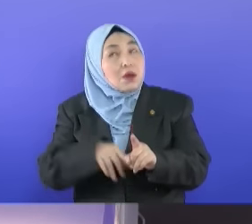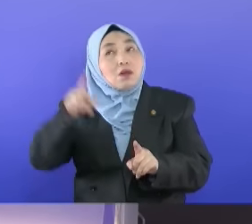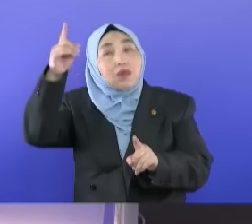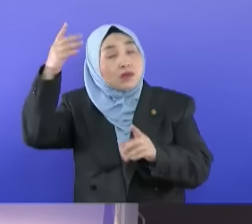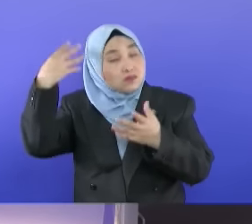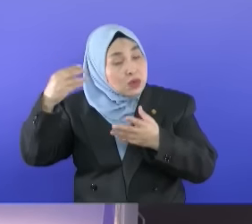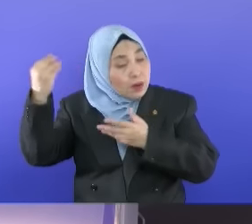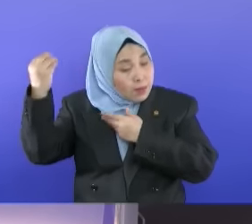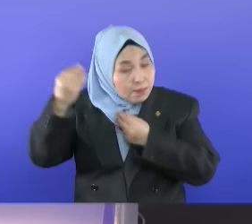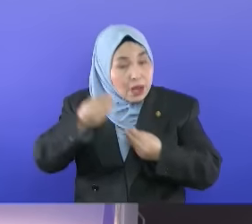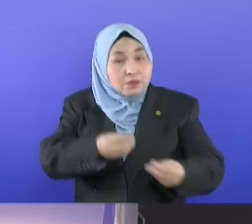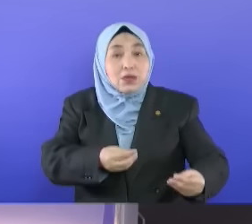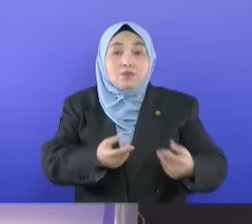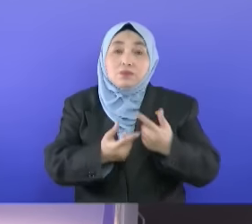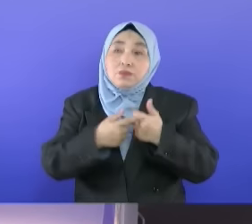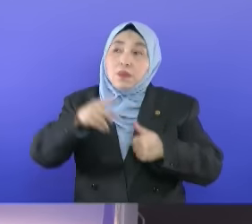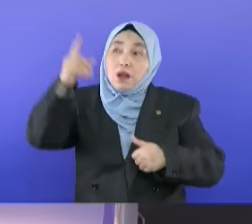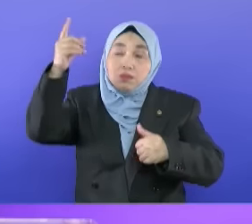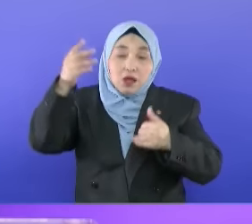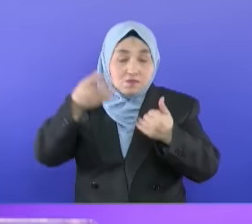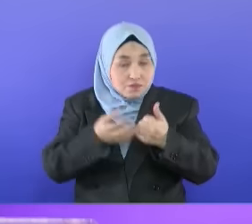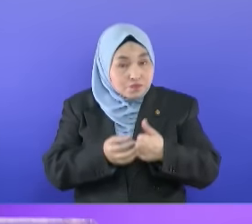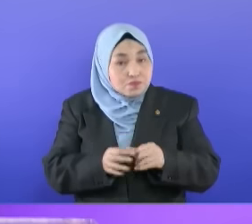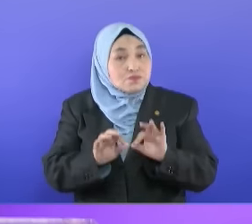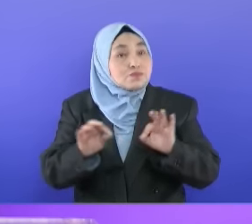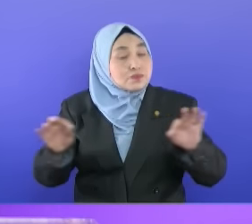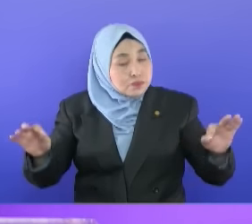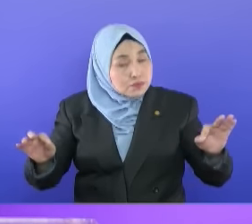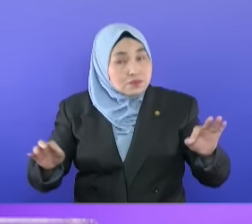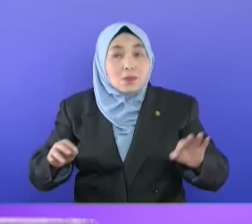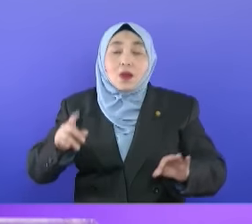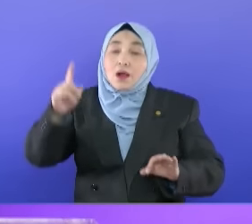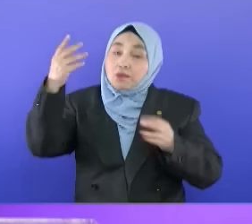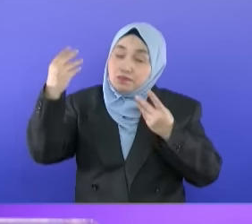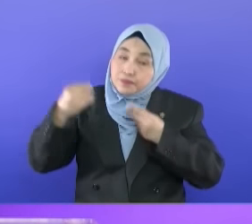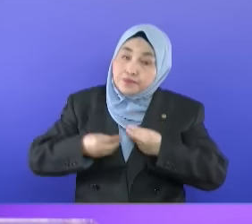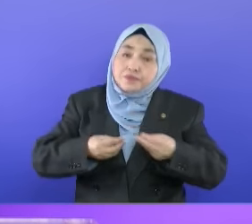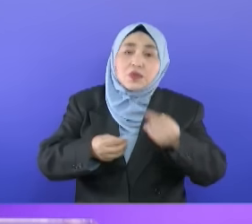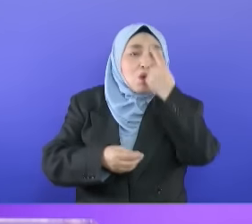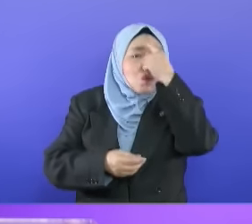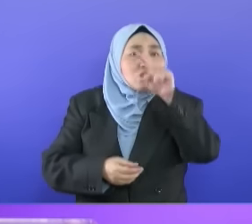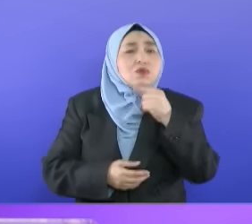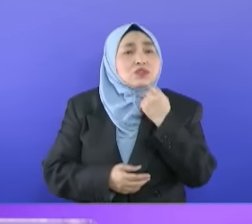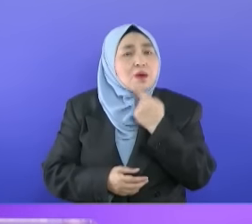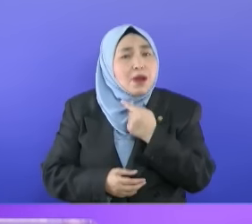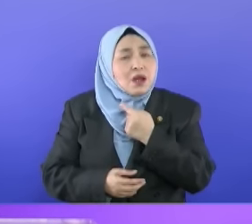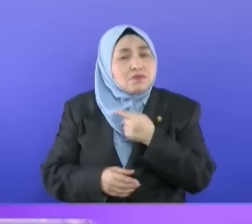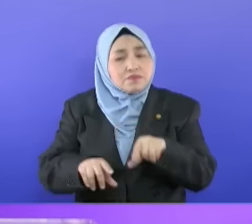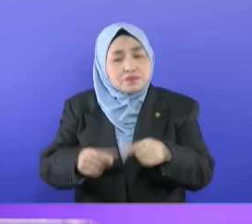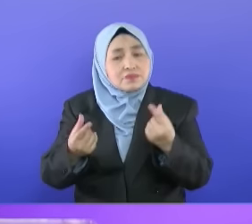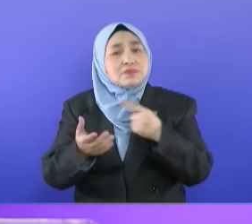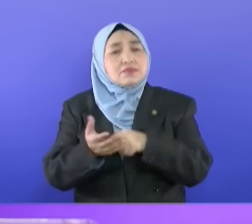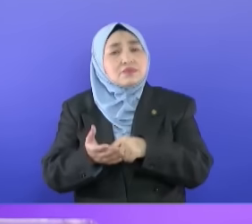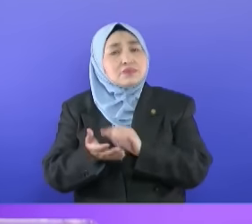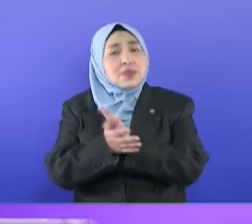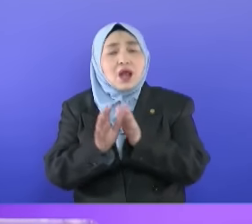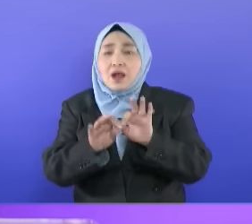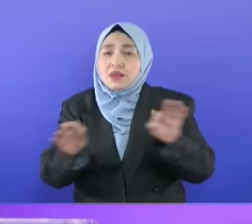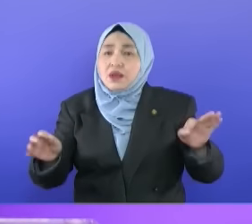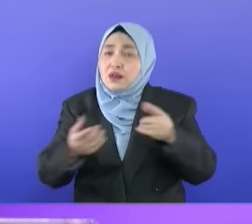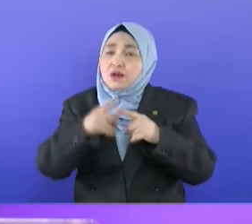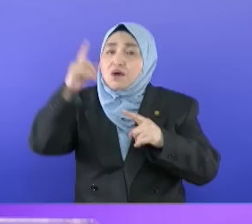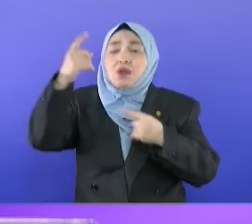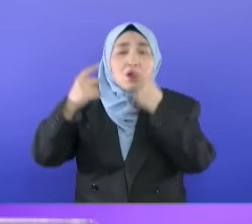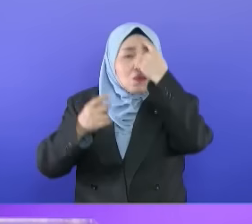ayat-ayat daripada Allah Subhanahu Wa Ta'ala kami sudah beri untuk siapa Alquran ini sebagai ayat daripada Allah